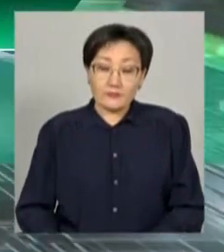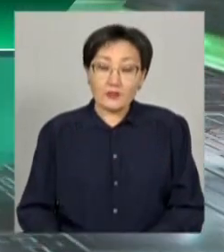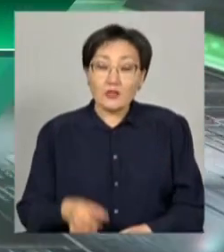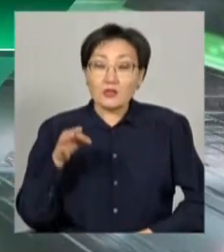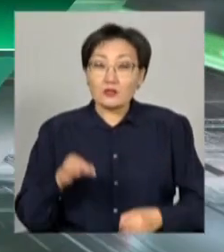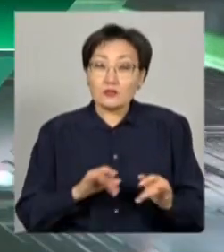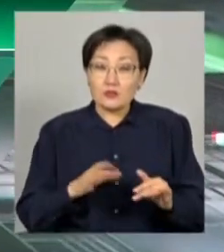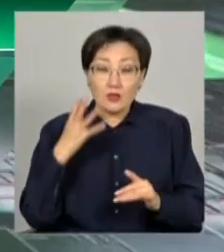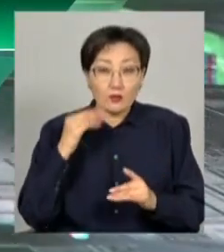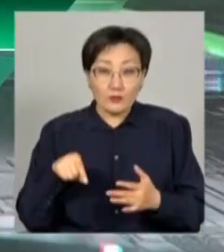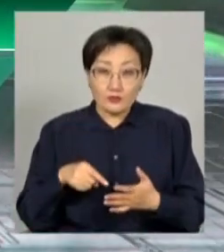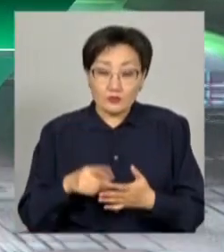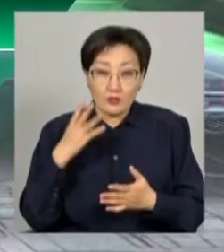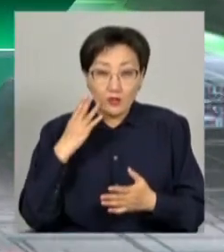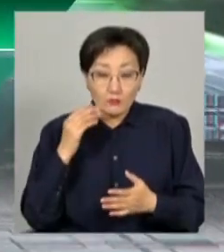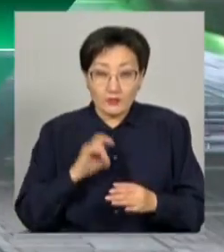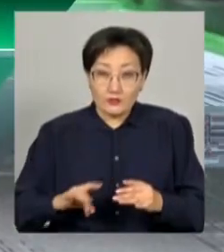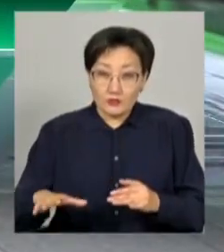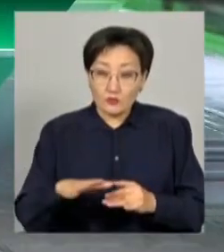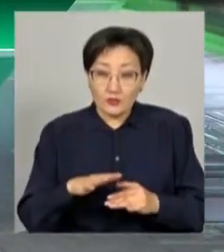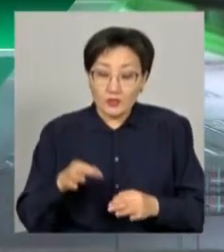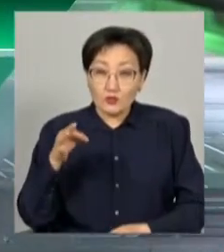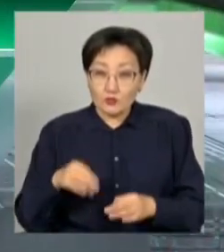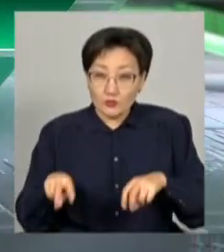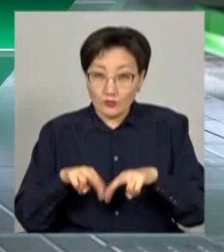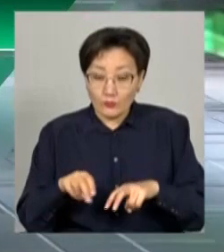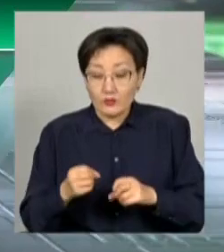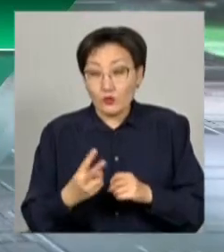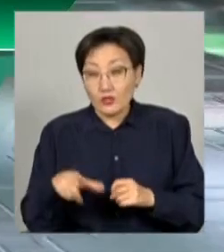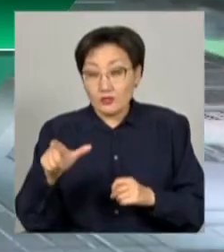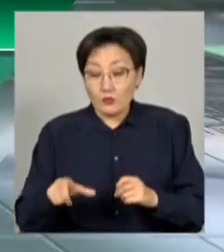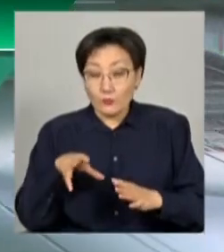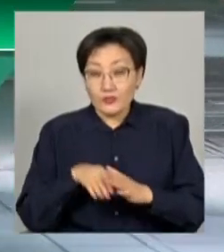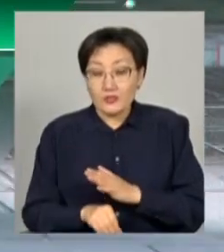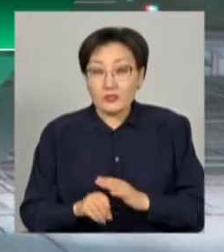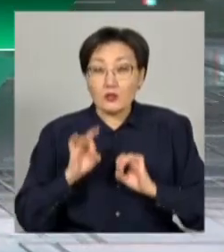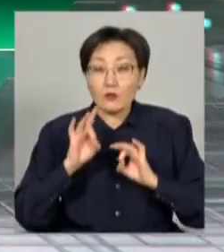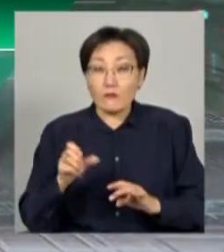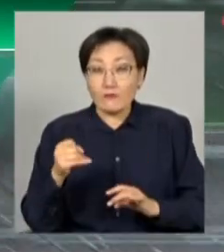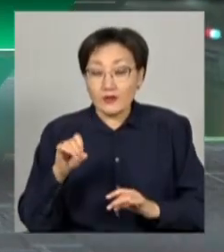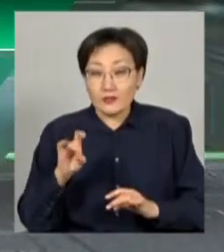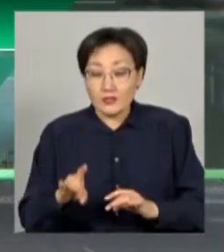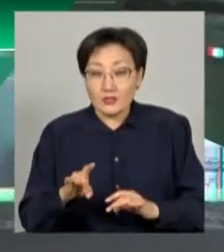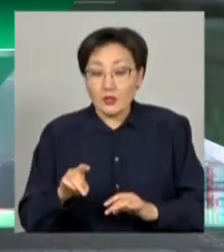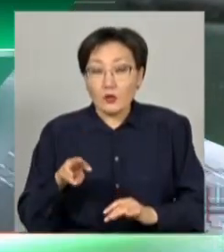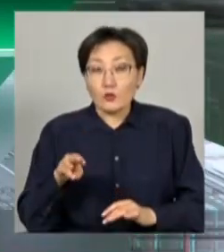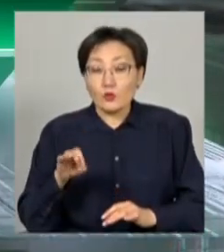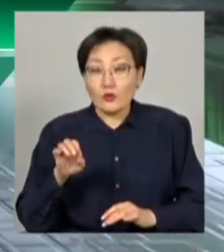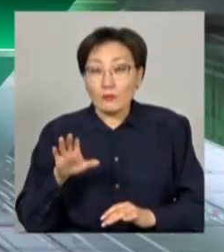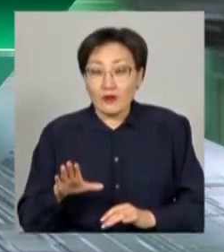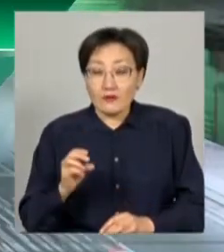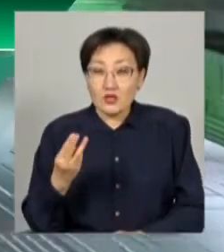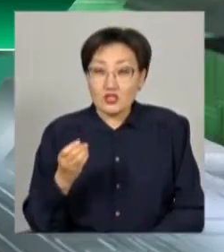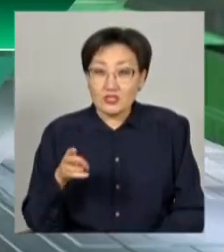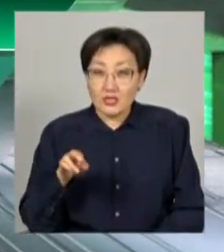Қылмыстық іс Алматы қаласы Алмалы аудандық сотына келіп түсті. Аталмыш 12 азамат, соның ішінде әйгілі вайнерлер Мейіржан Төребаев пен Мейірхан Шерниязовты